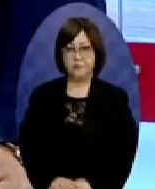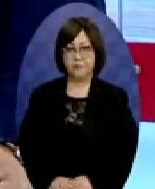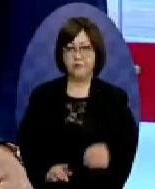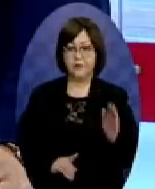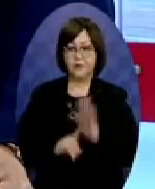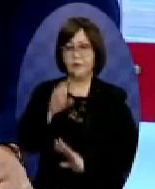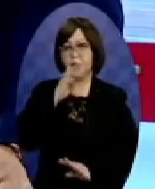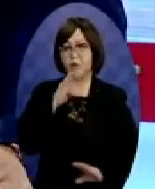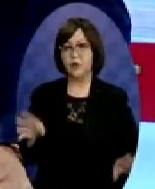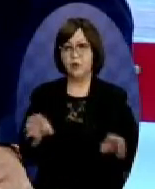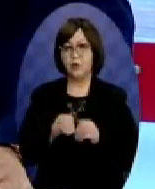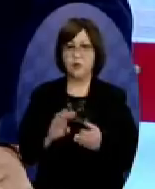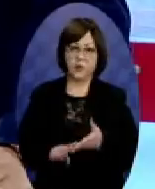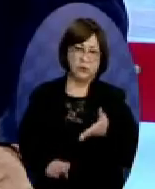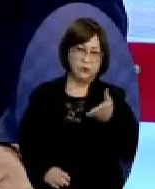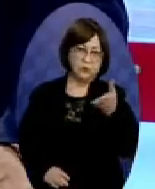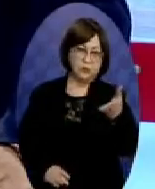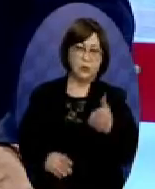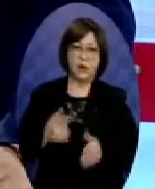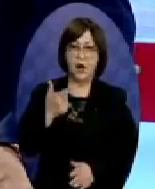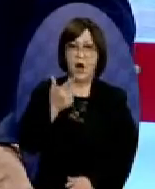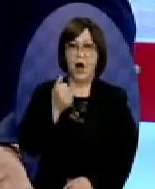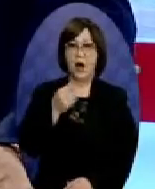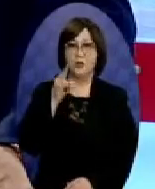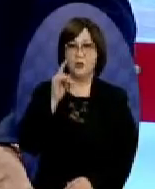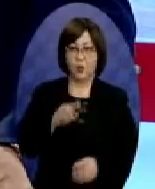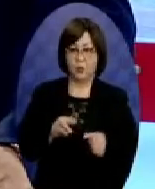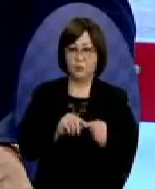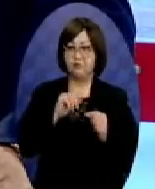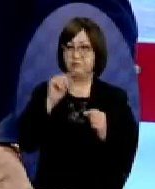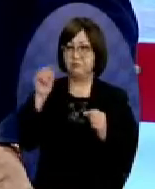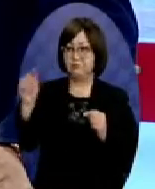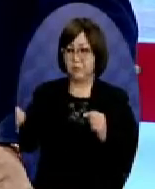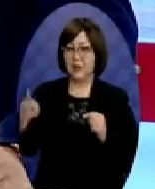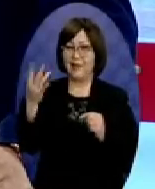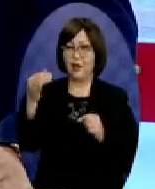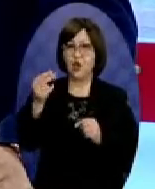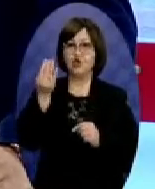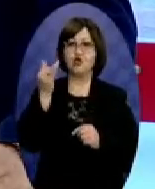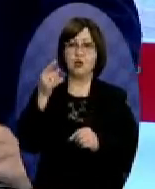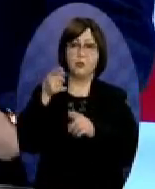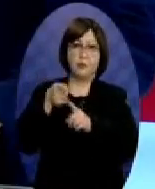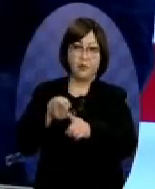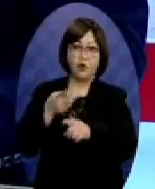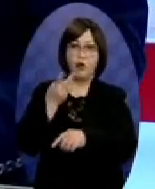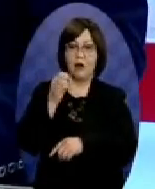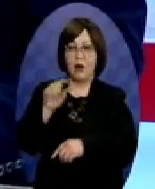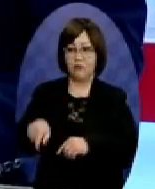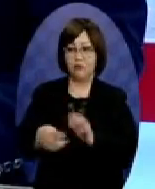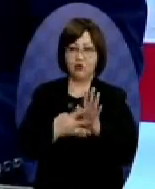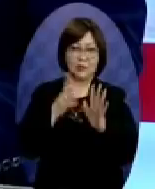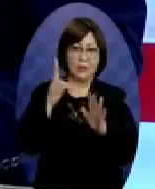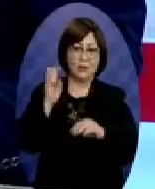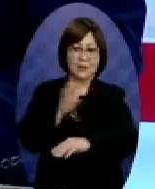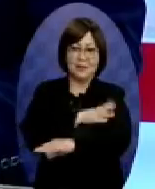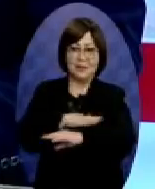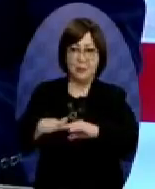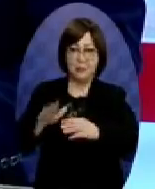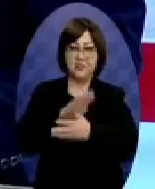Эхлээд мэдээний хөт өвчгийг танилцуулъя. За гашуурхан уулзвараас налайх чойрын уулзвар хүртэлх 20.9 км авт замыг барьж